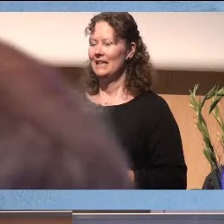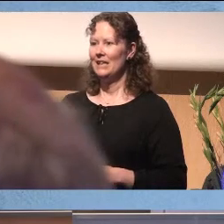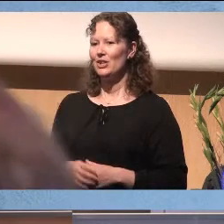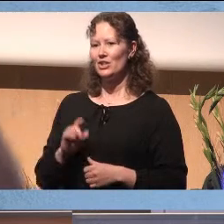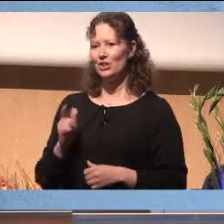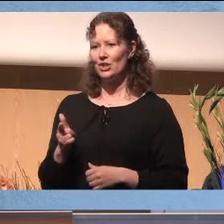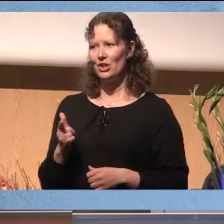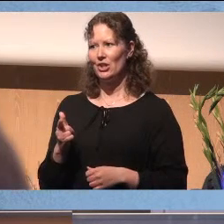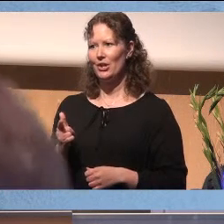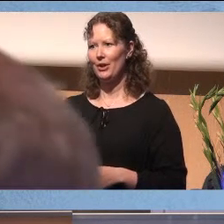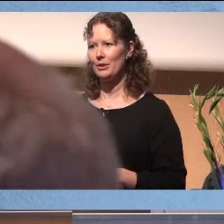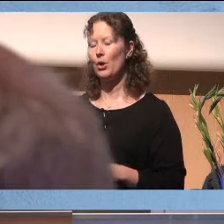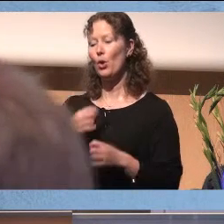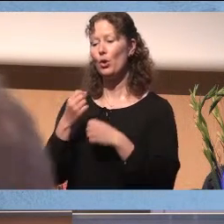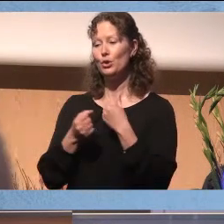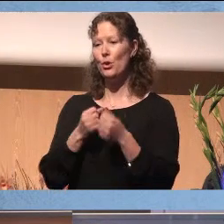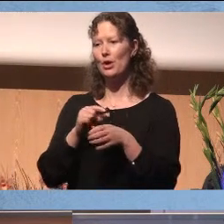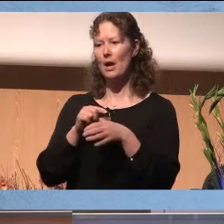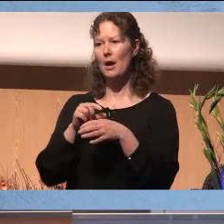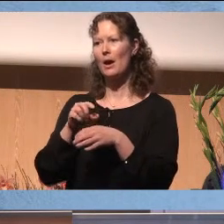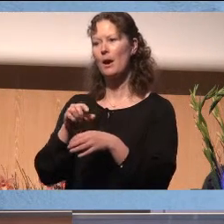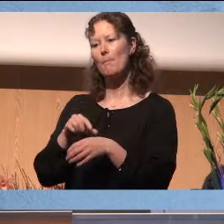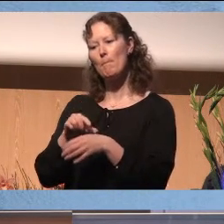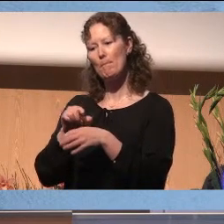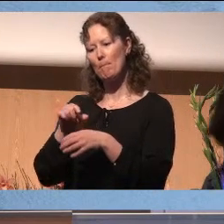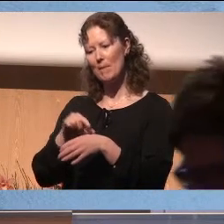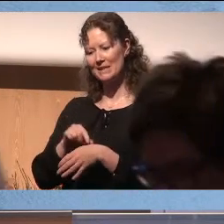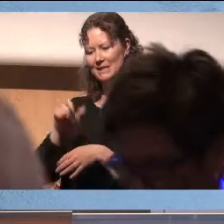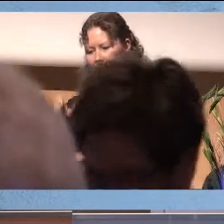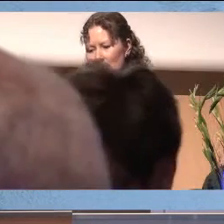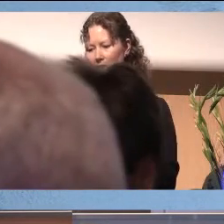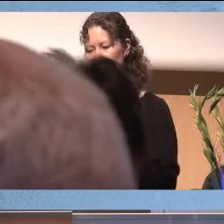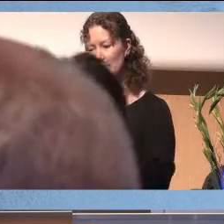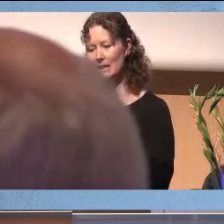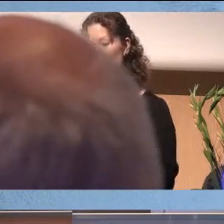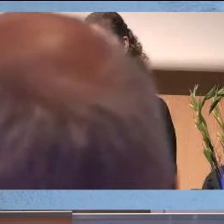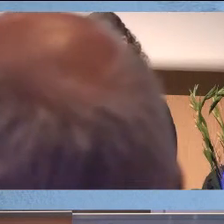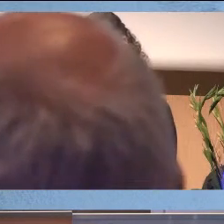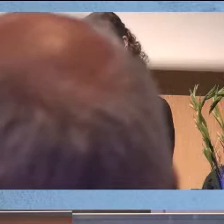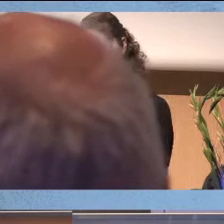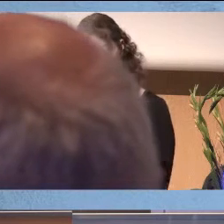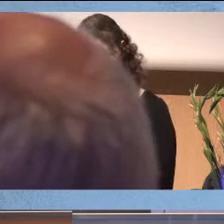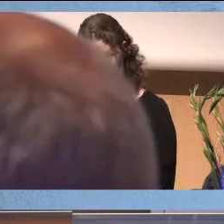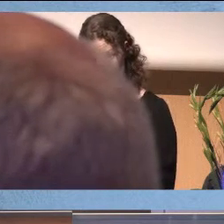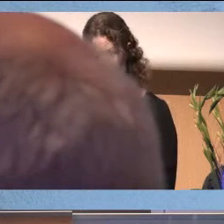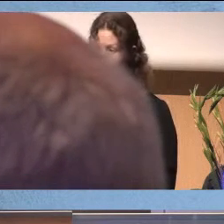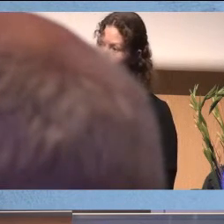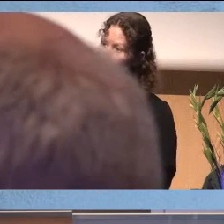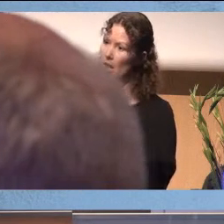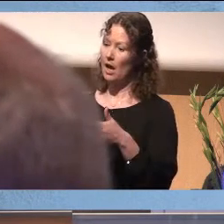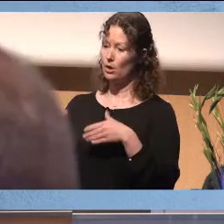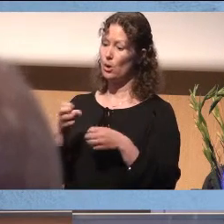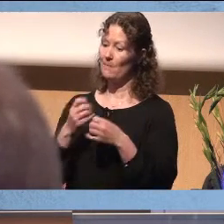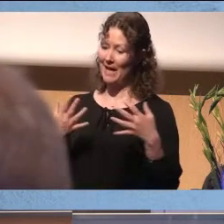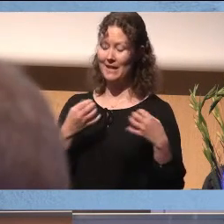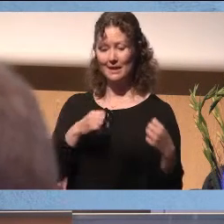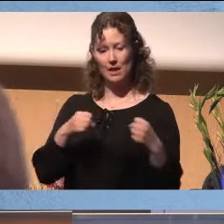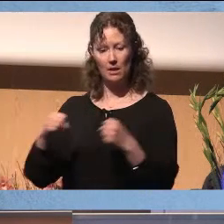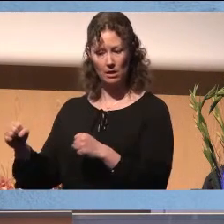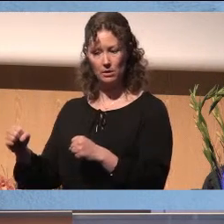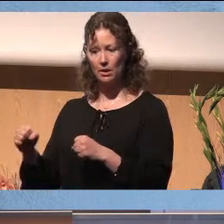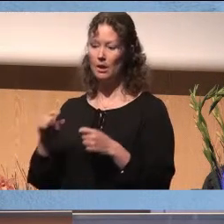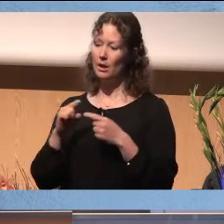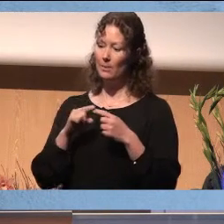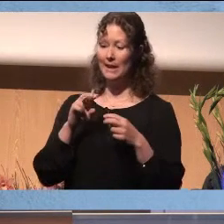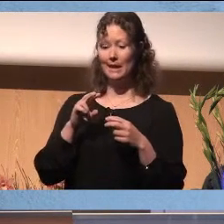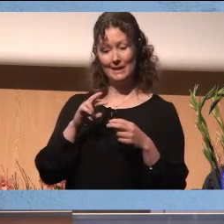Fordi det å gjøre pasientens helsetjeneste mulig, det handler om en rekke tiltak, men